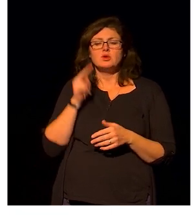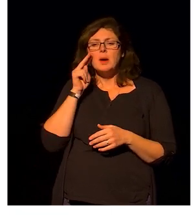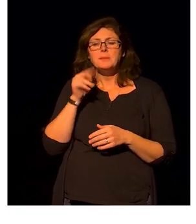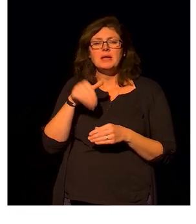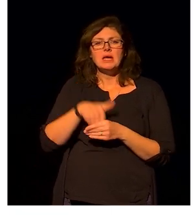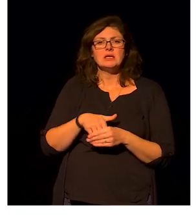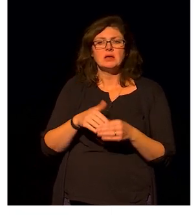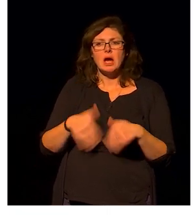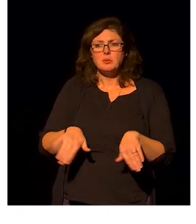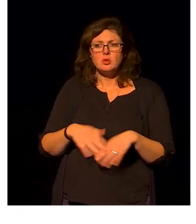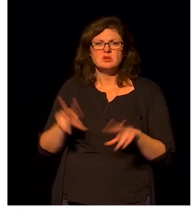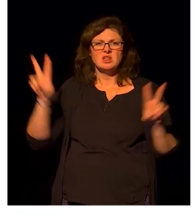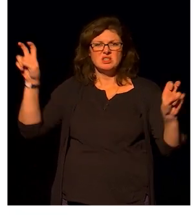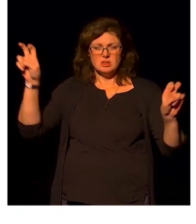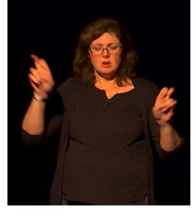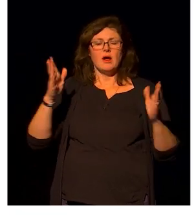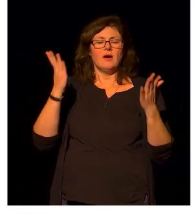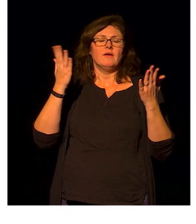irreführender Titel.